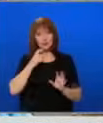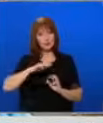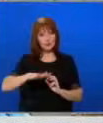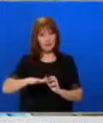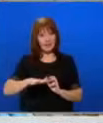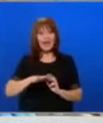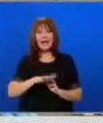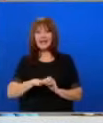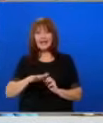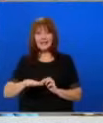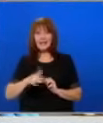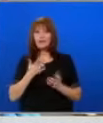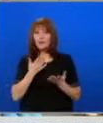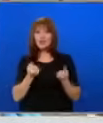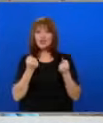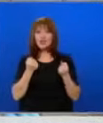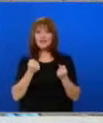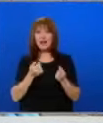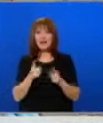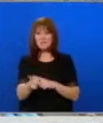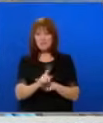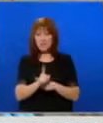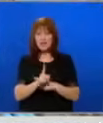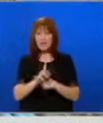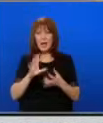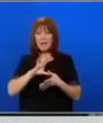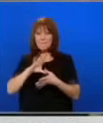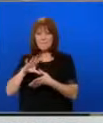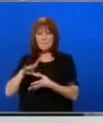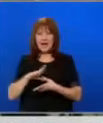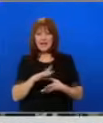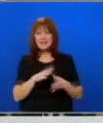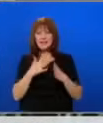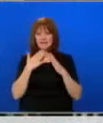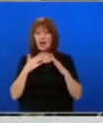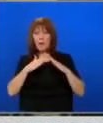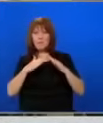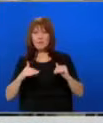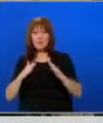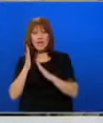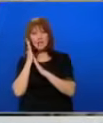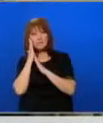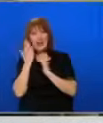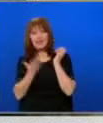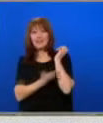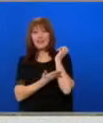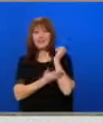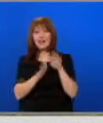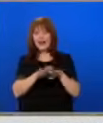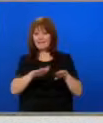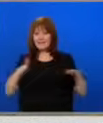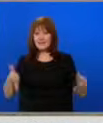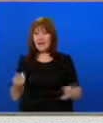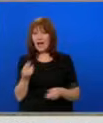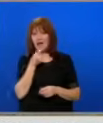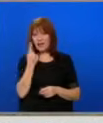Знаете, детето беше принудено да живее сред мишки и паяци в селскостопанска постройка, където е спяло върху дървена дъска и е било хранено